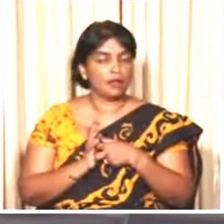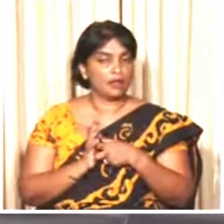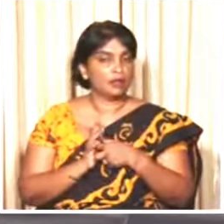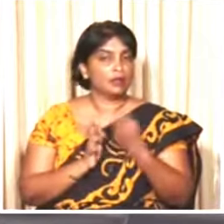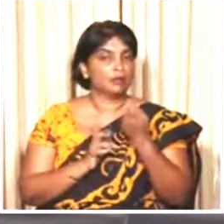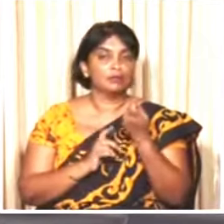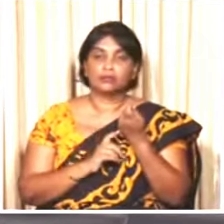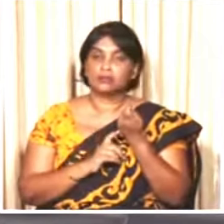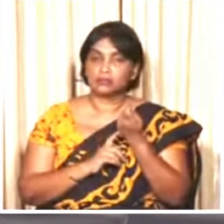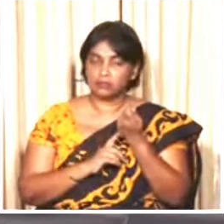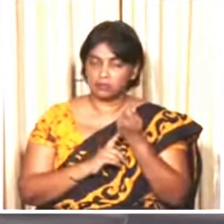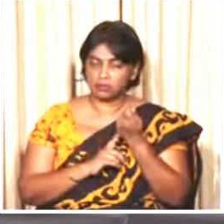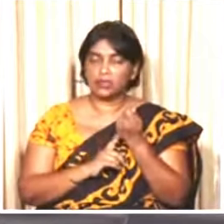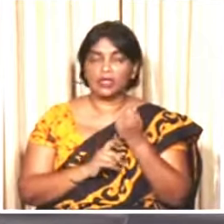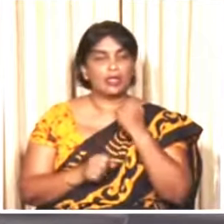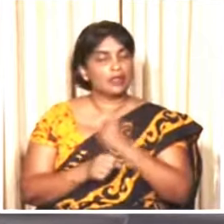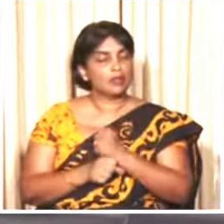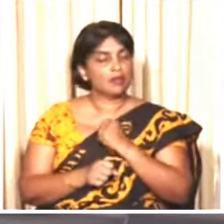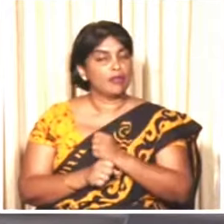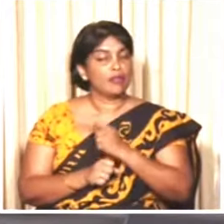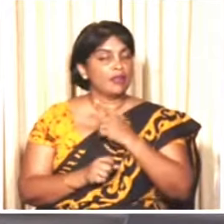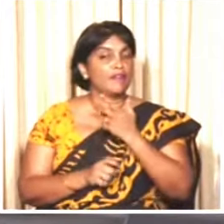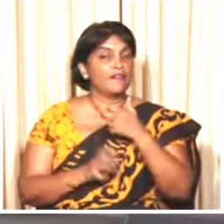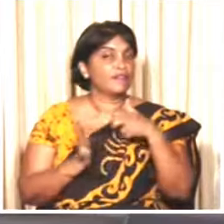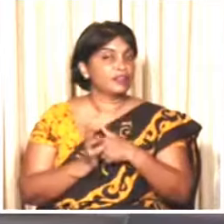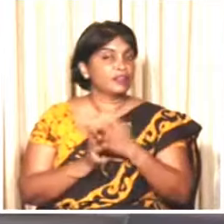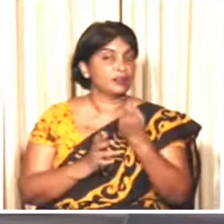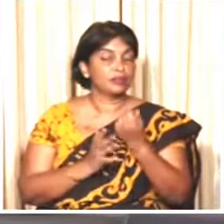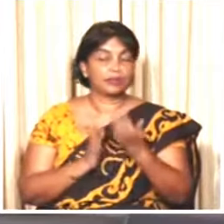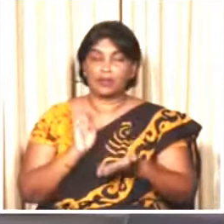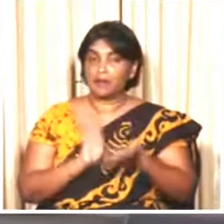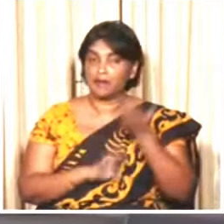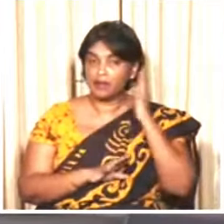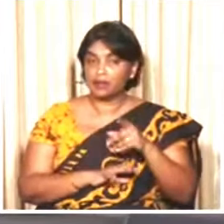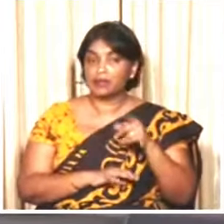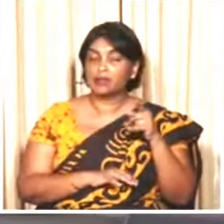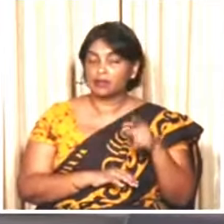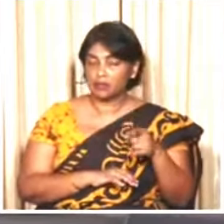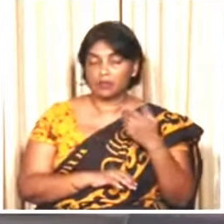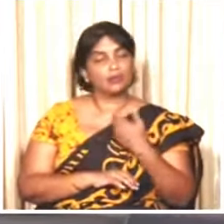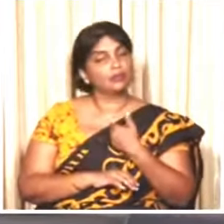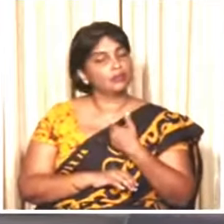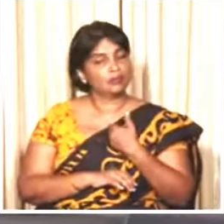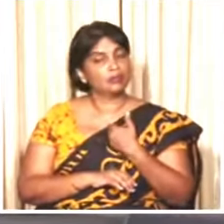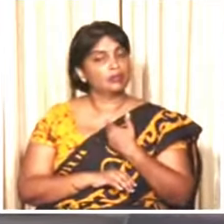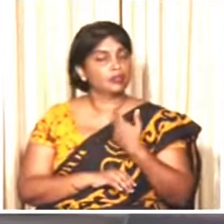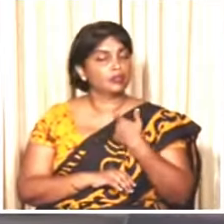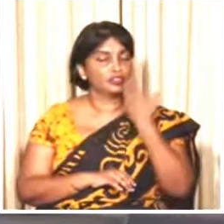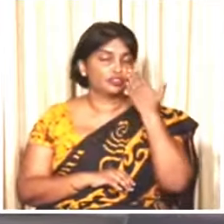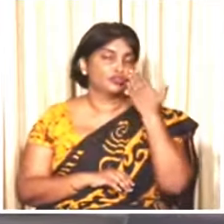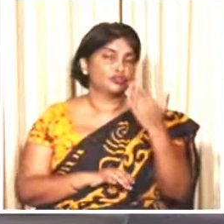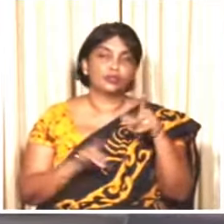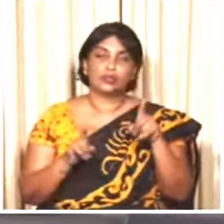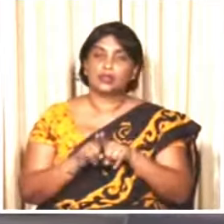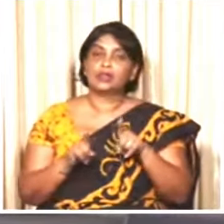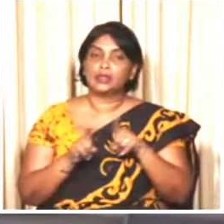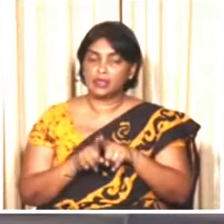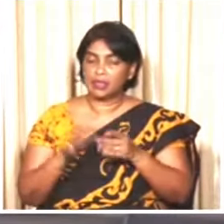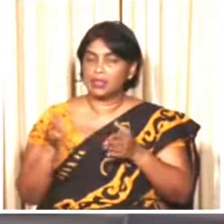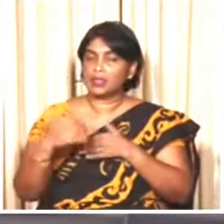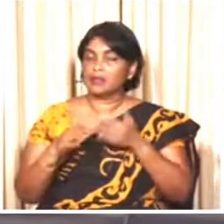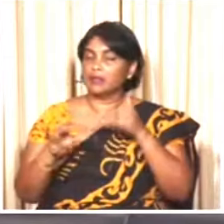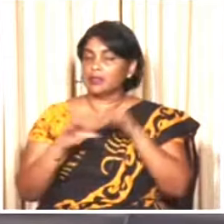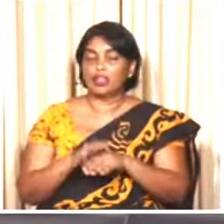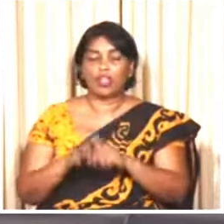වීසා චාර්ජස් ඒ කියන්නේ රජයේ වීසා චාර්ජස් වැඩි කරපු එක තමයි අපි මන් ඉස්සල කියපු විදියට කැමිනට්